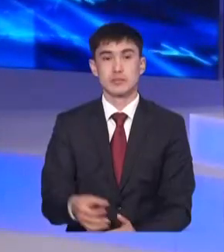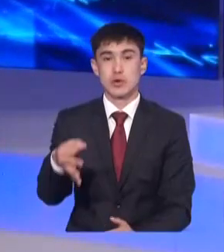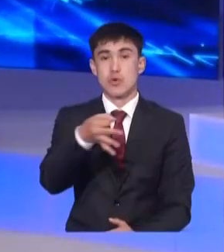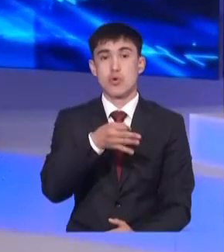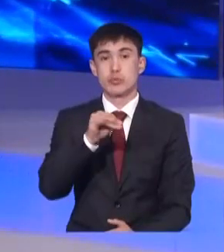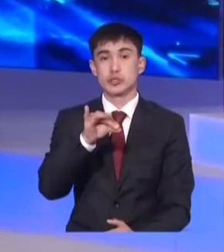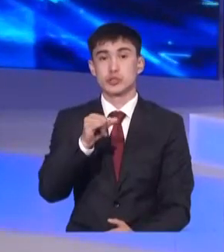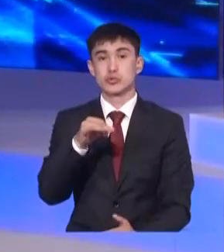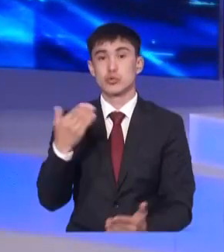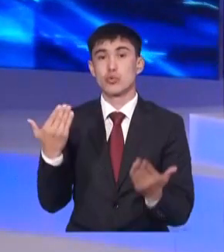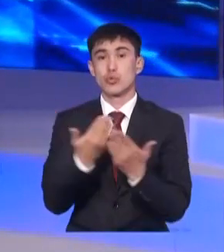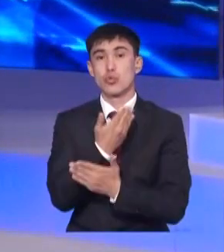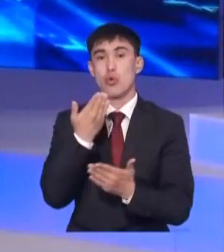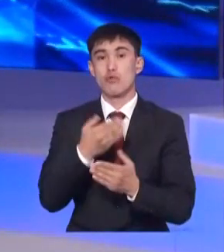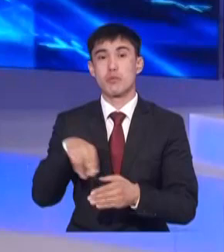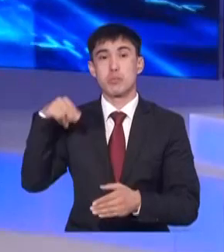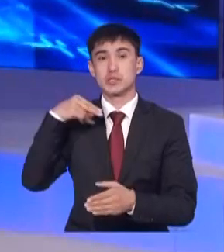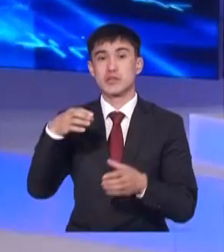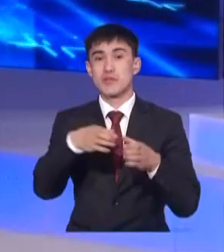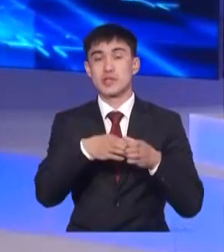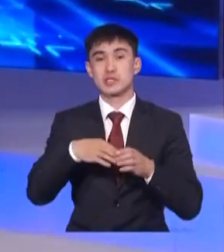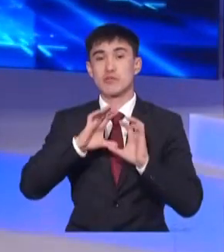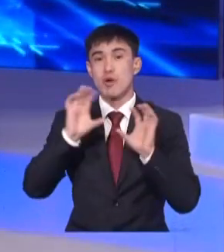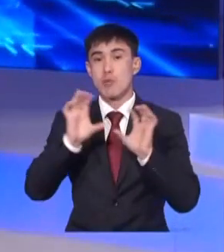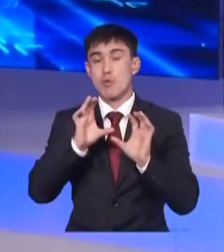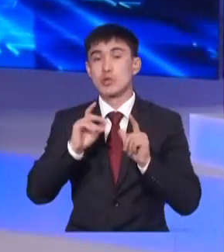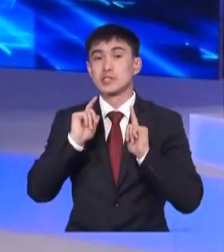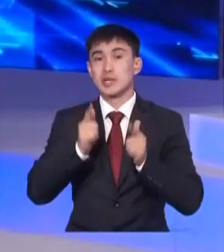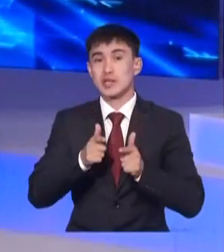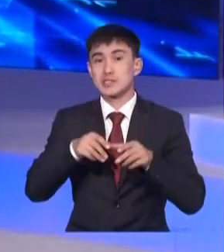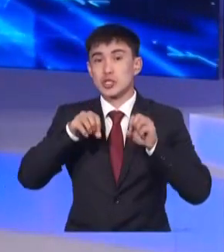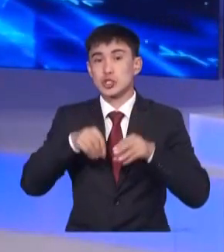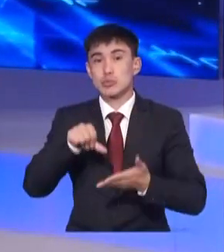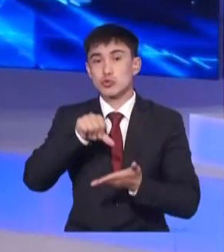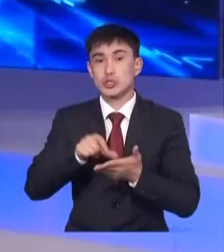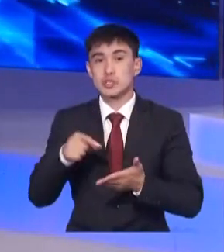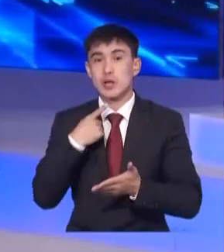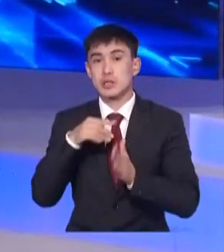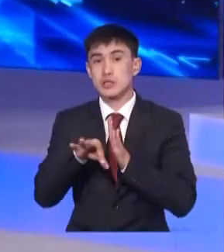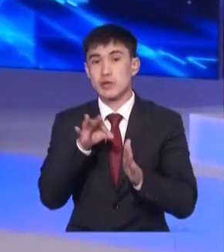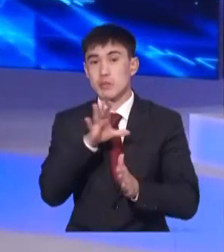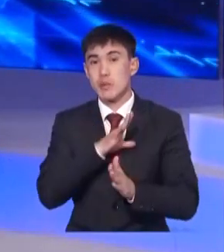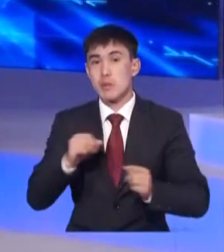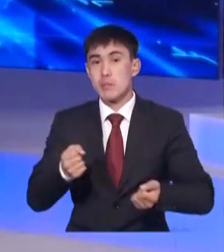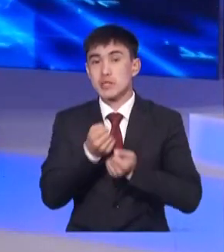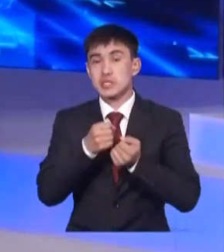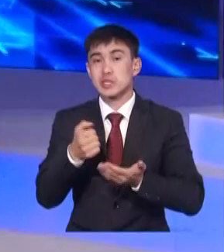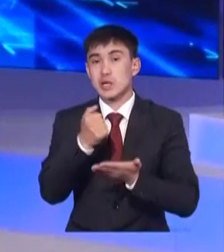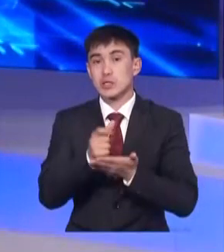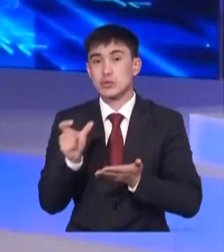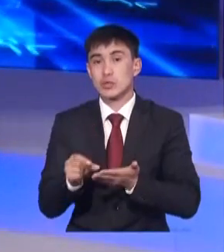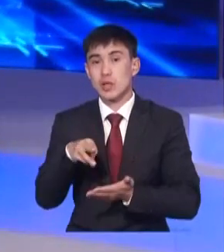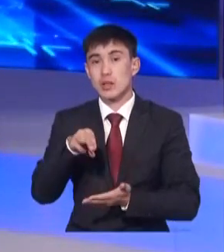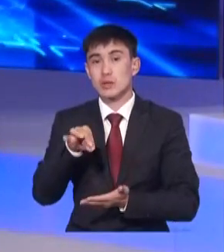В области ЖТСУ избран новый президент Федерации волейбола. Согласно решениям участников голосования, была поддержана